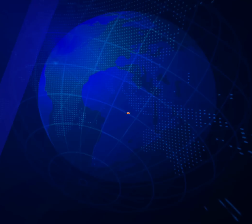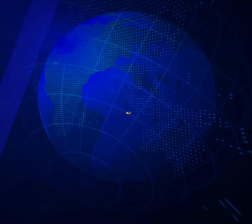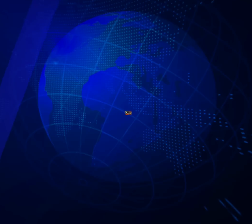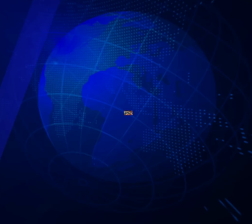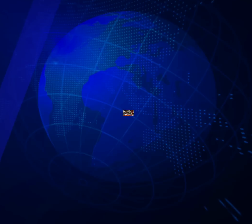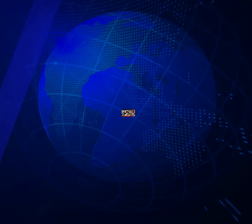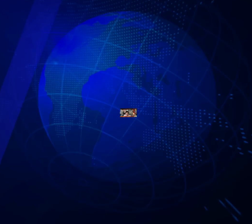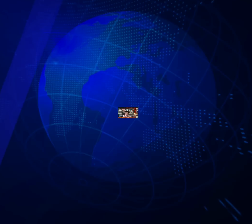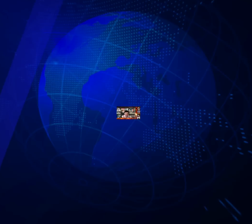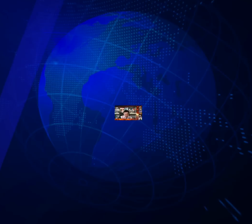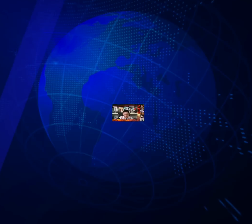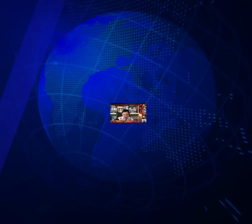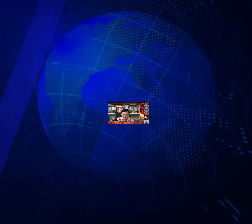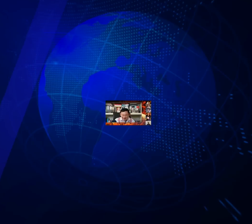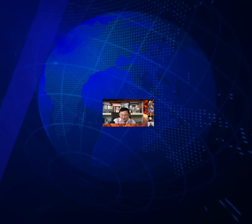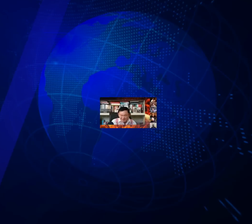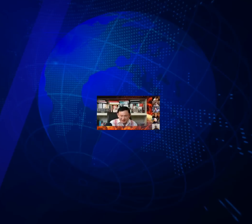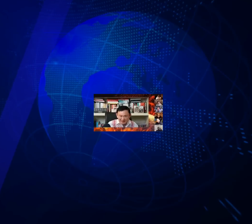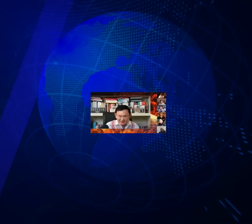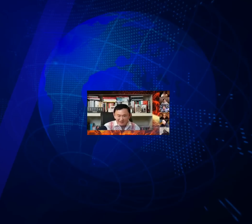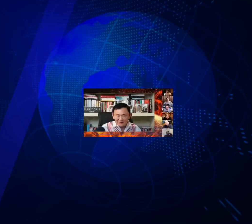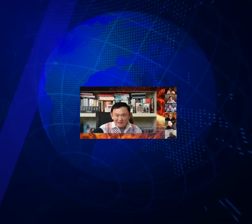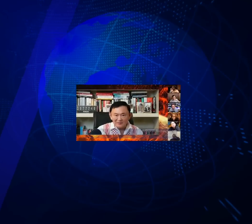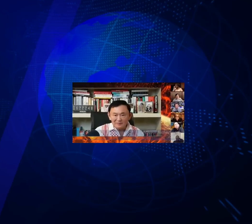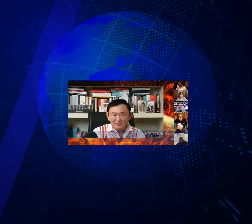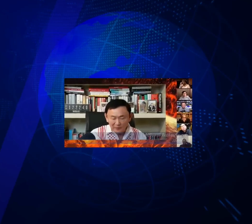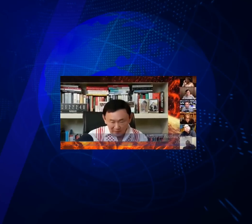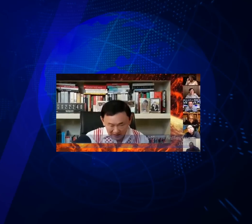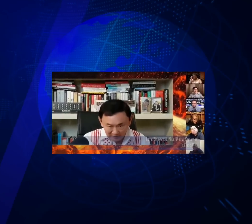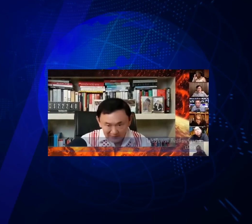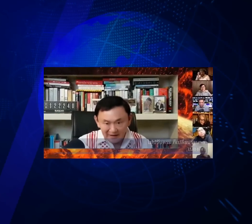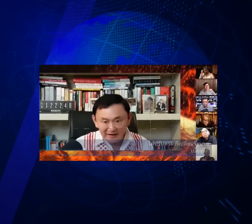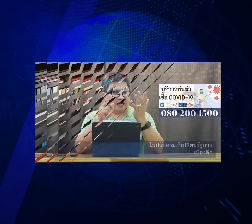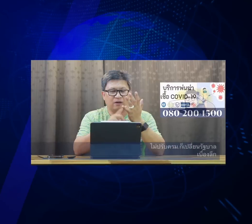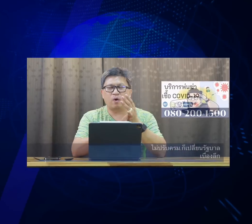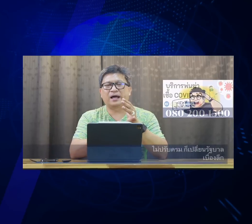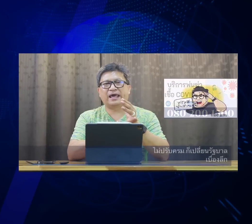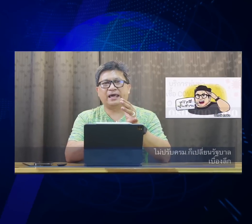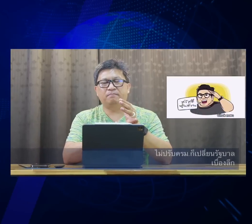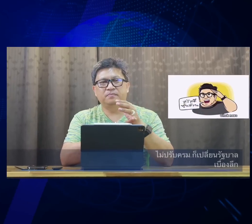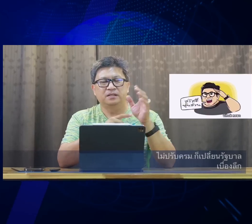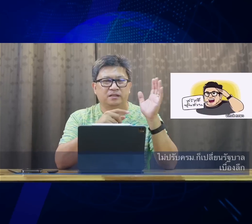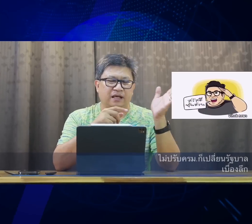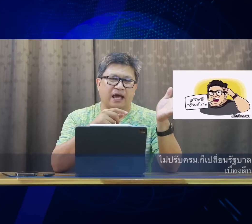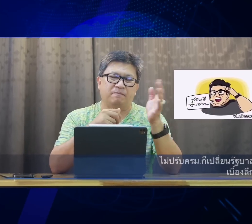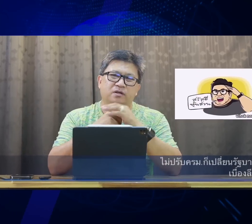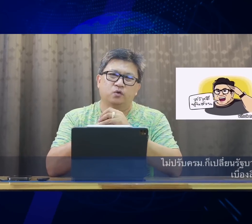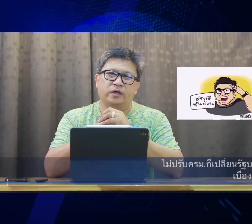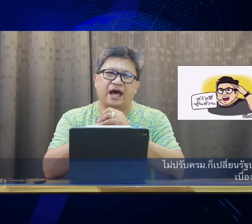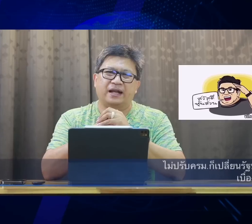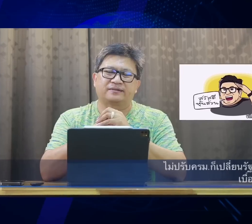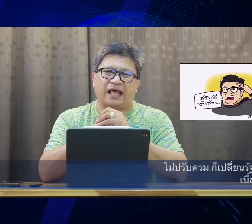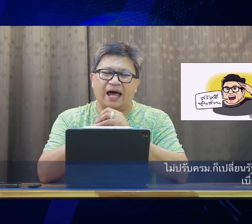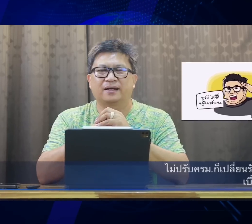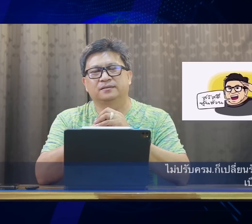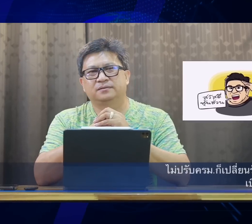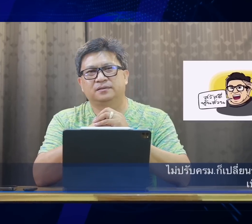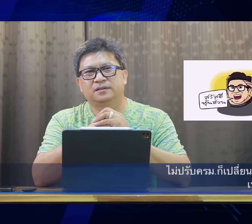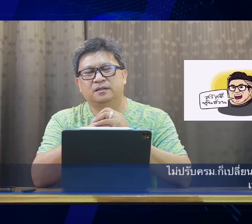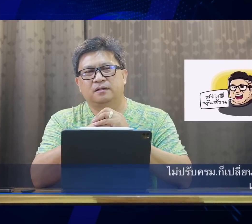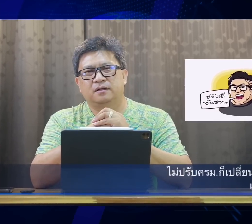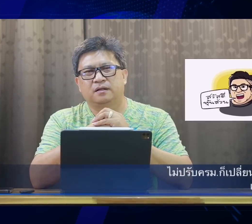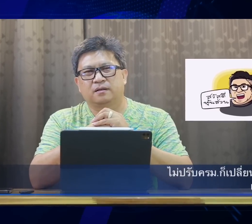และไม่ต้องห่วงนะว่าไปตามกลับมาให้ได้สิกลับแน ่การวางเกมนะครับด้วยการตั้